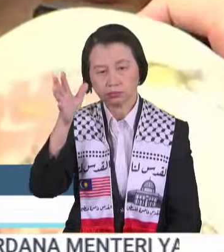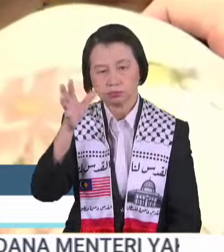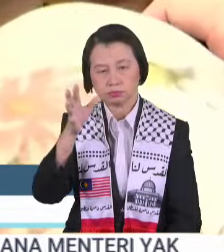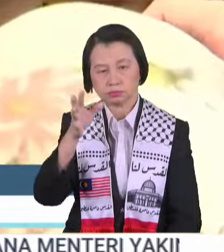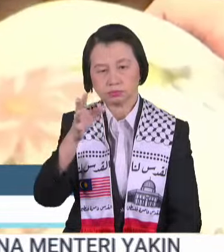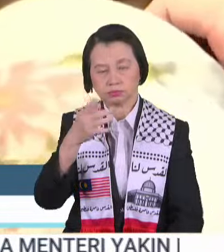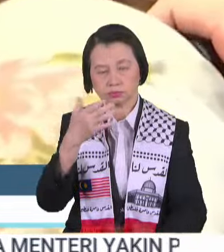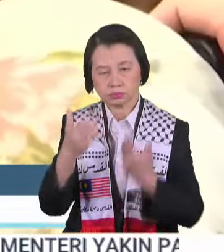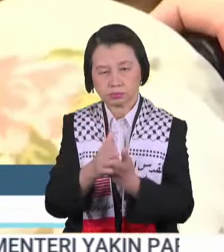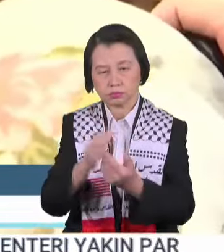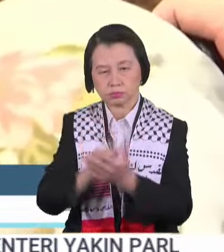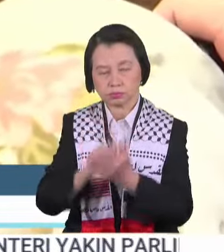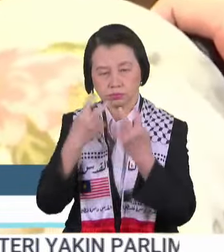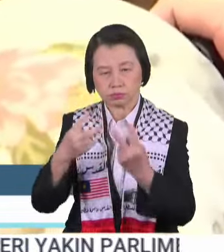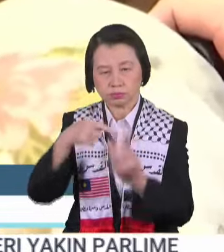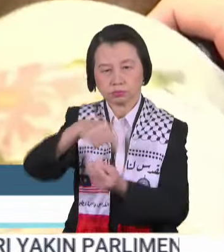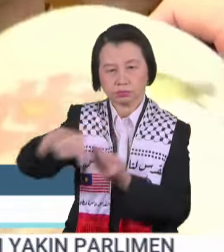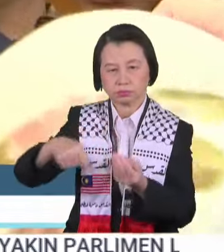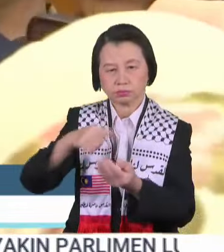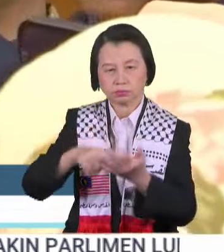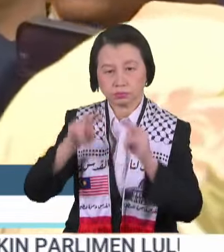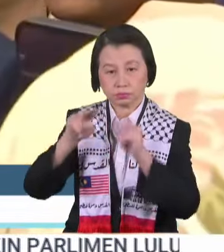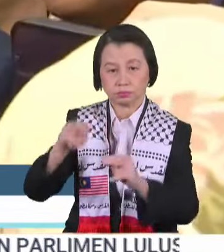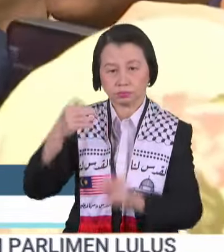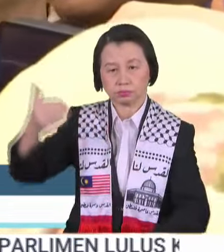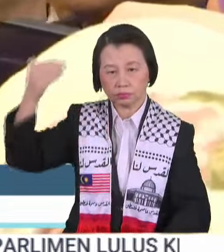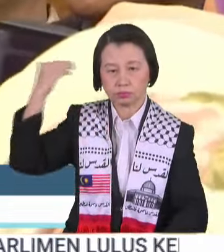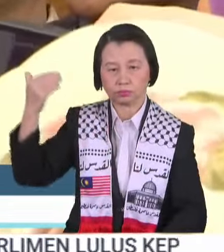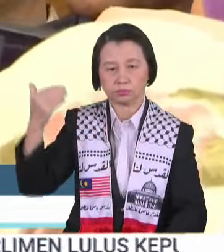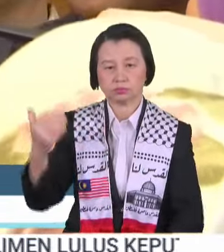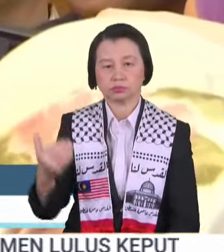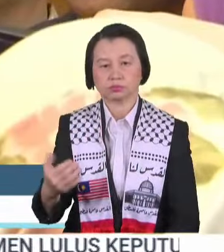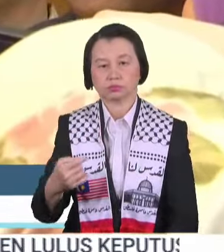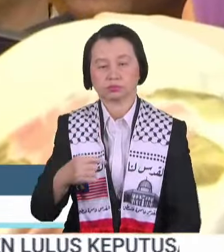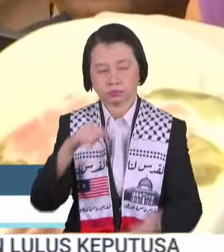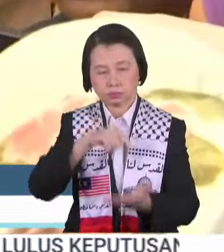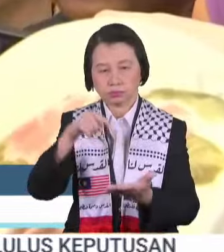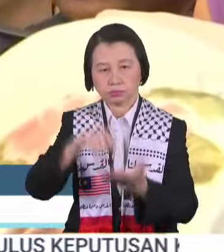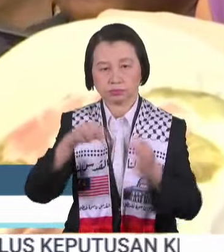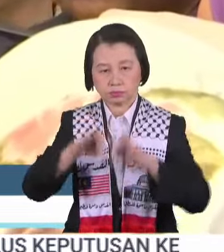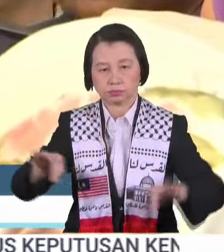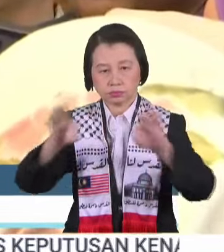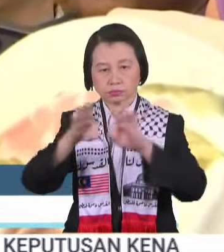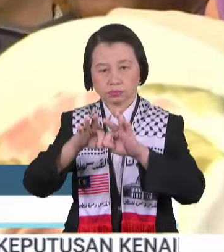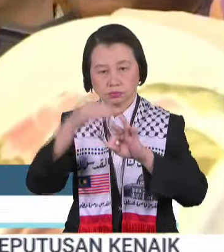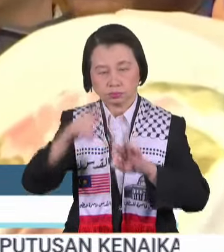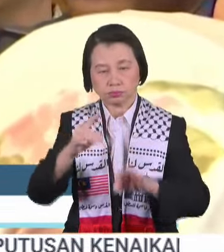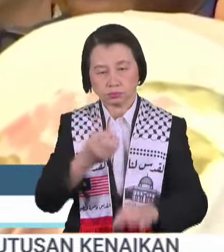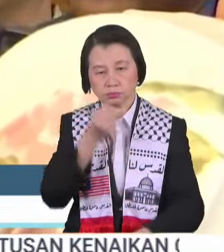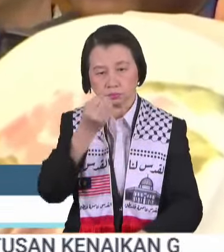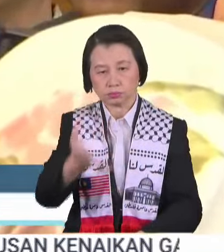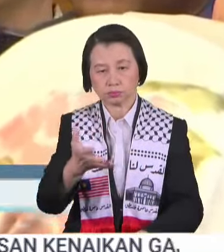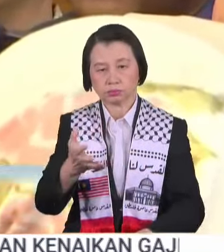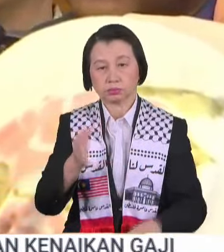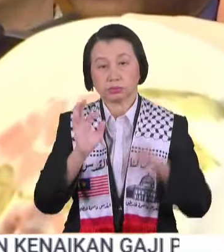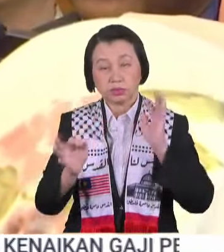untoward satu situasi yang telah disaksikan dahulu ya. Jadi ini adalah mustahab untuk saya tekankan.